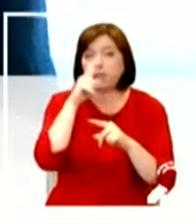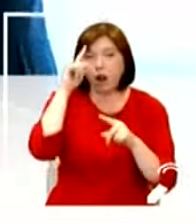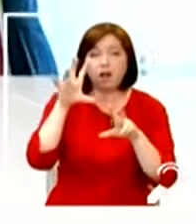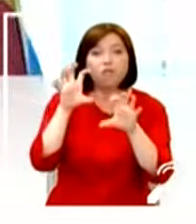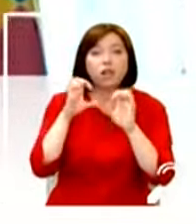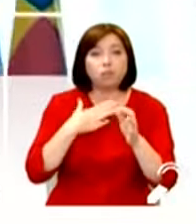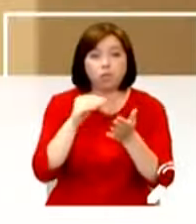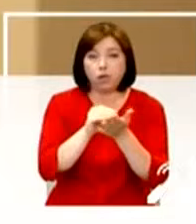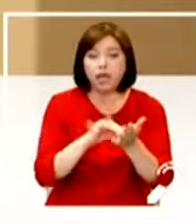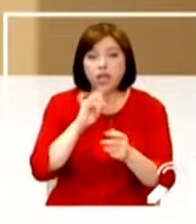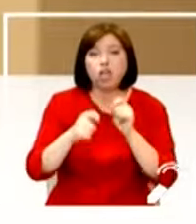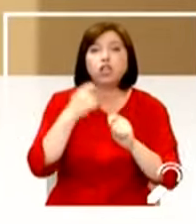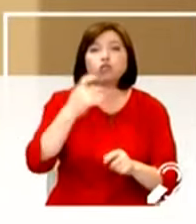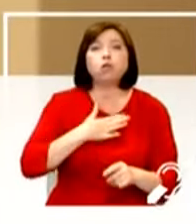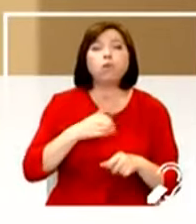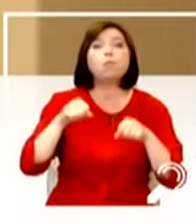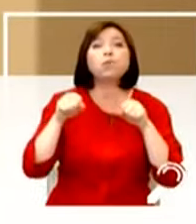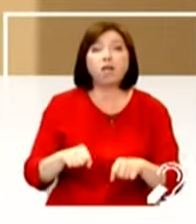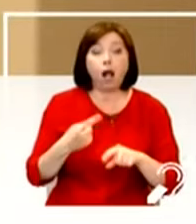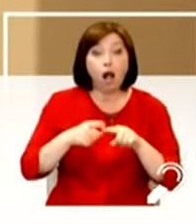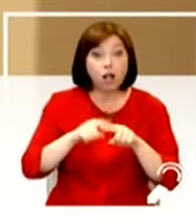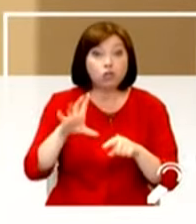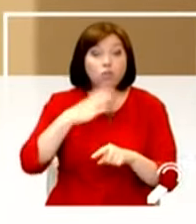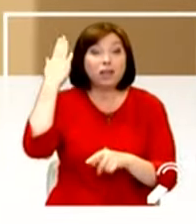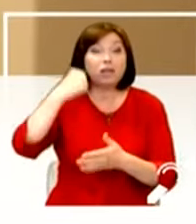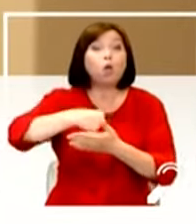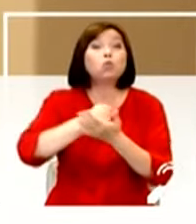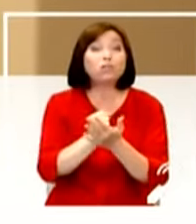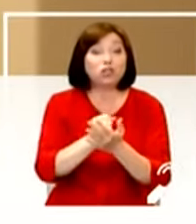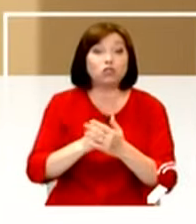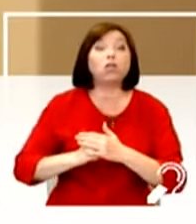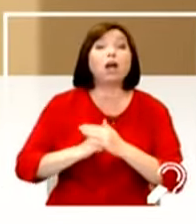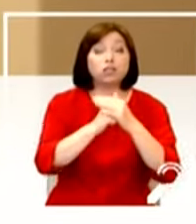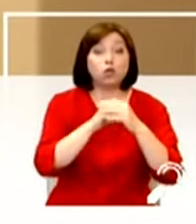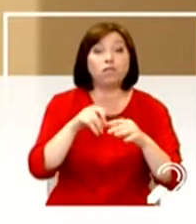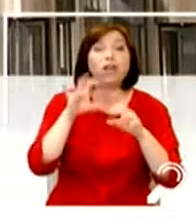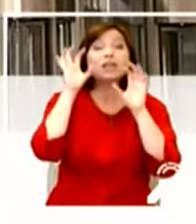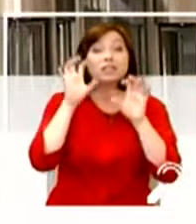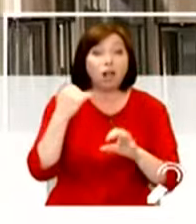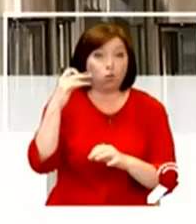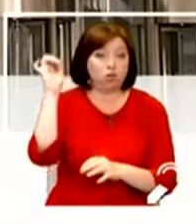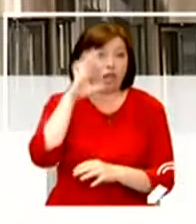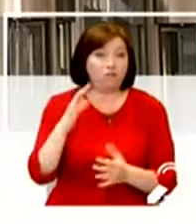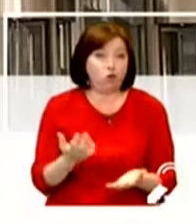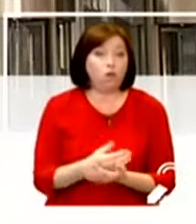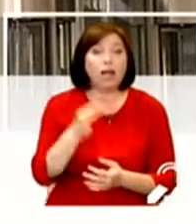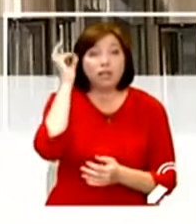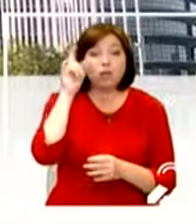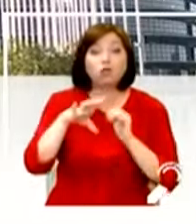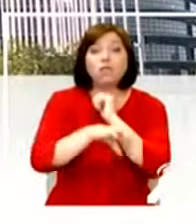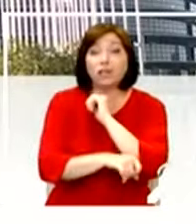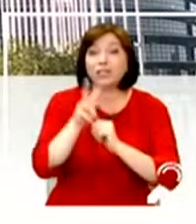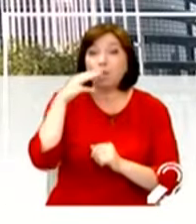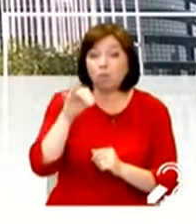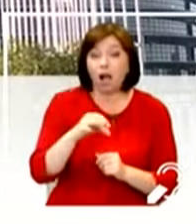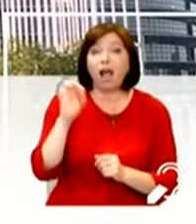al doilea, pe încălcarea drepturilor recunoscute reclamantului în baza tratatului privind Uniunea Europeană. Reamintim că la sfârșitul